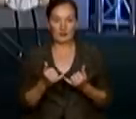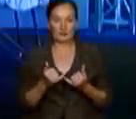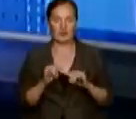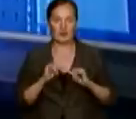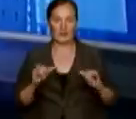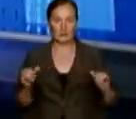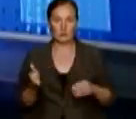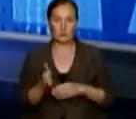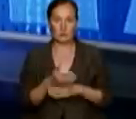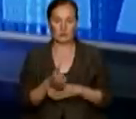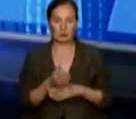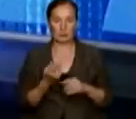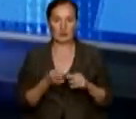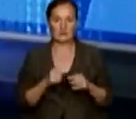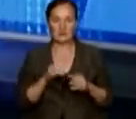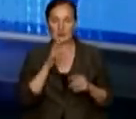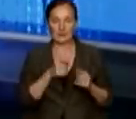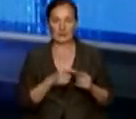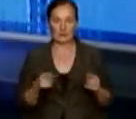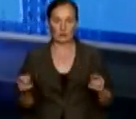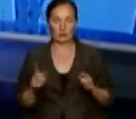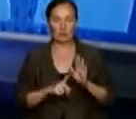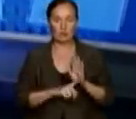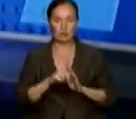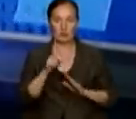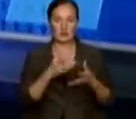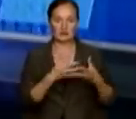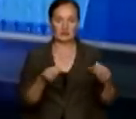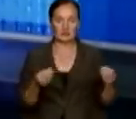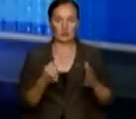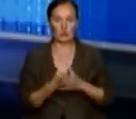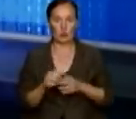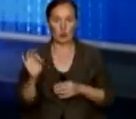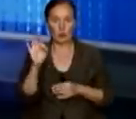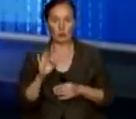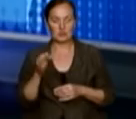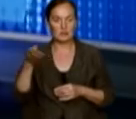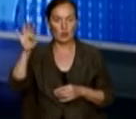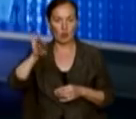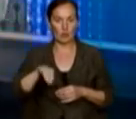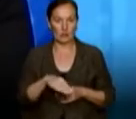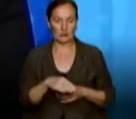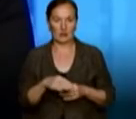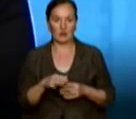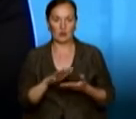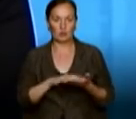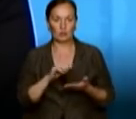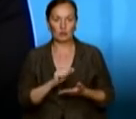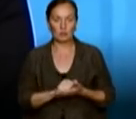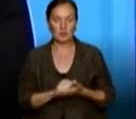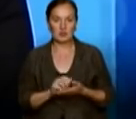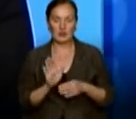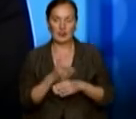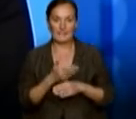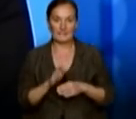нересту риби. Тобто це виключно період. Тобто починаючи з весни до осені, гора руйнується. В міжсезонній період